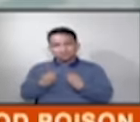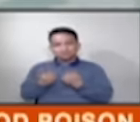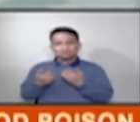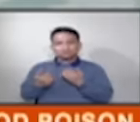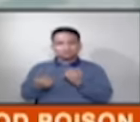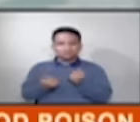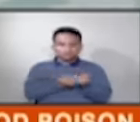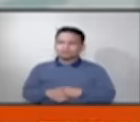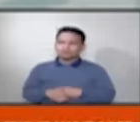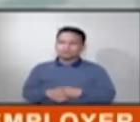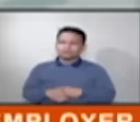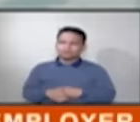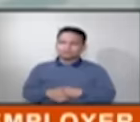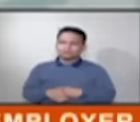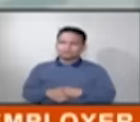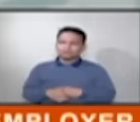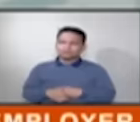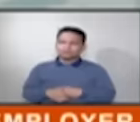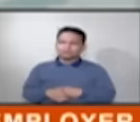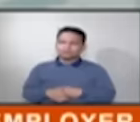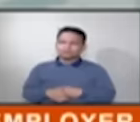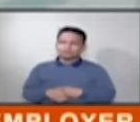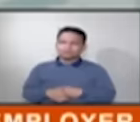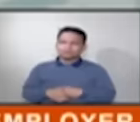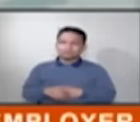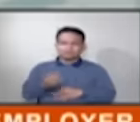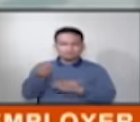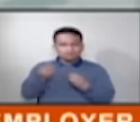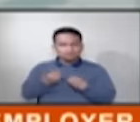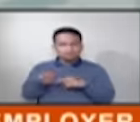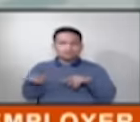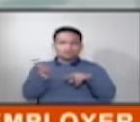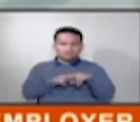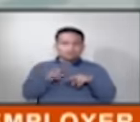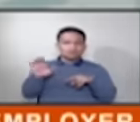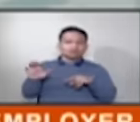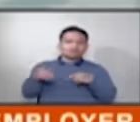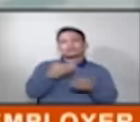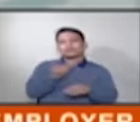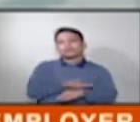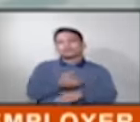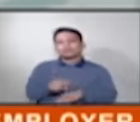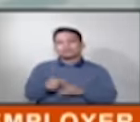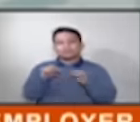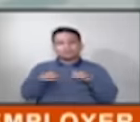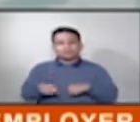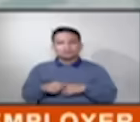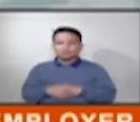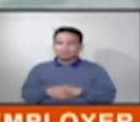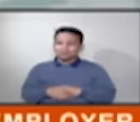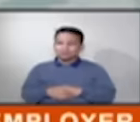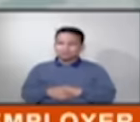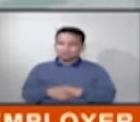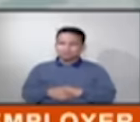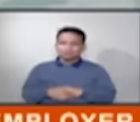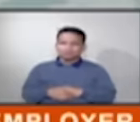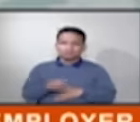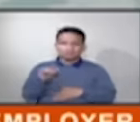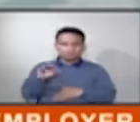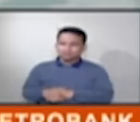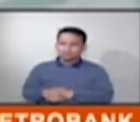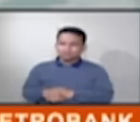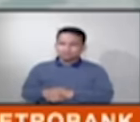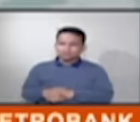mo para sa mga bata. Gusto ko sana na dagdagan mo yung sustento. Kung kakayanin mo kahit